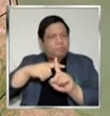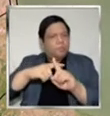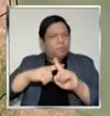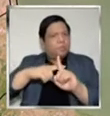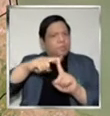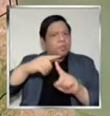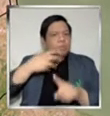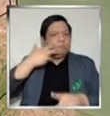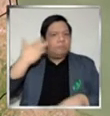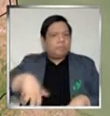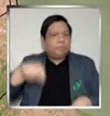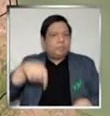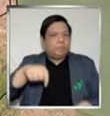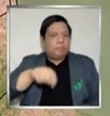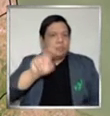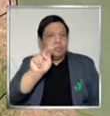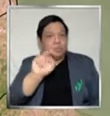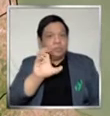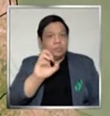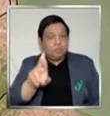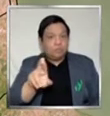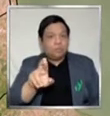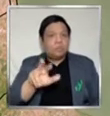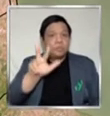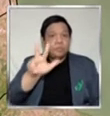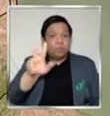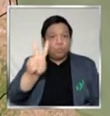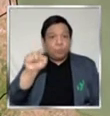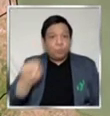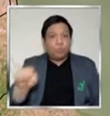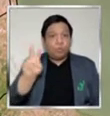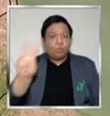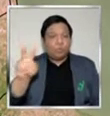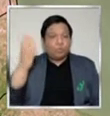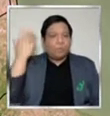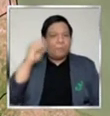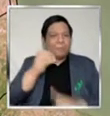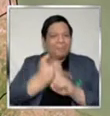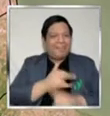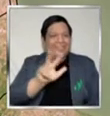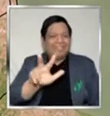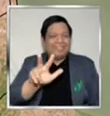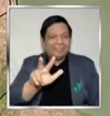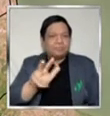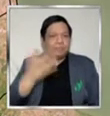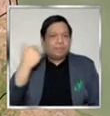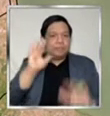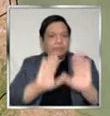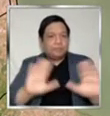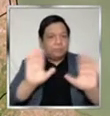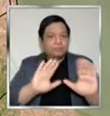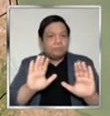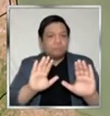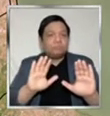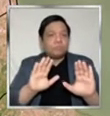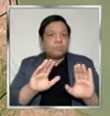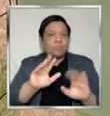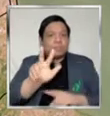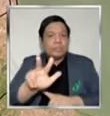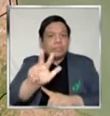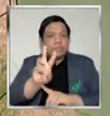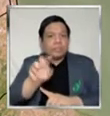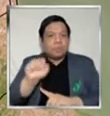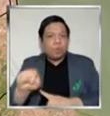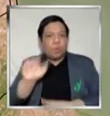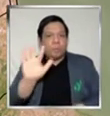Manila. 32.2 degrees Celsius naman noong May 3, yun yung nung linggo. 36.5 degrees Celsius ang